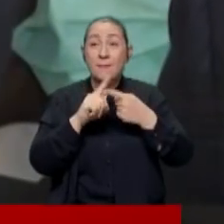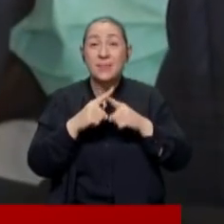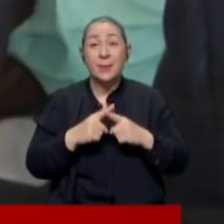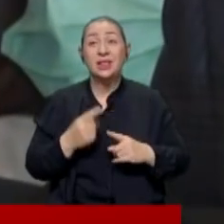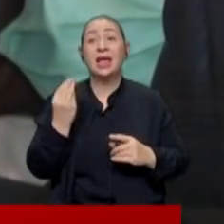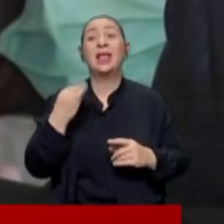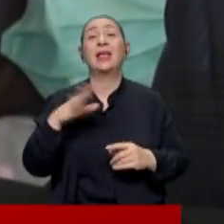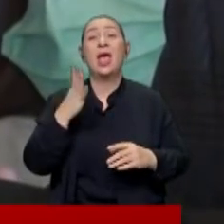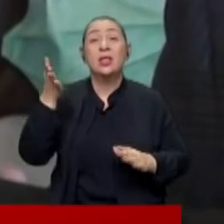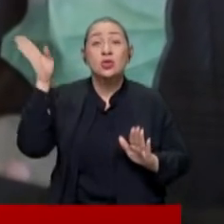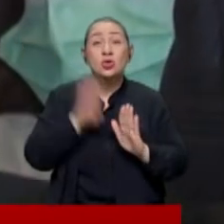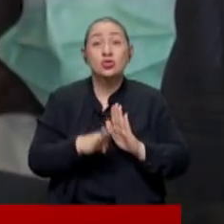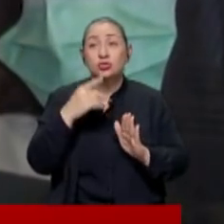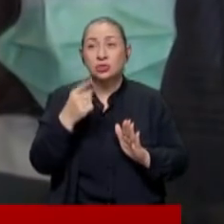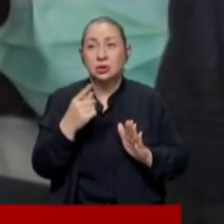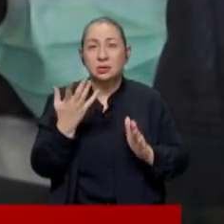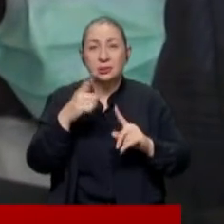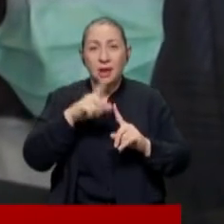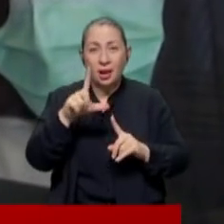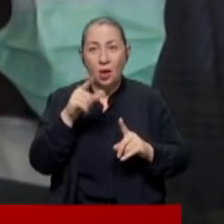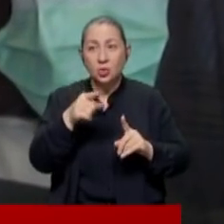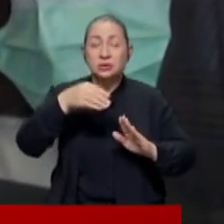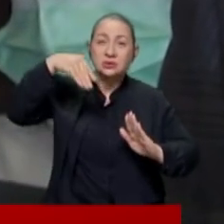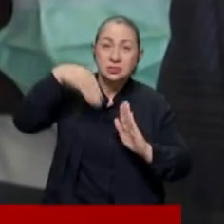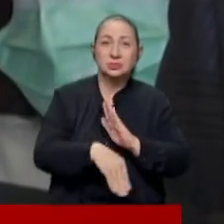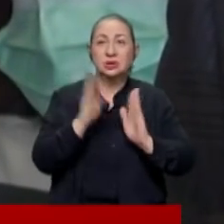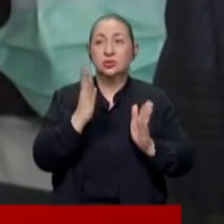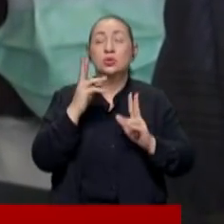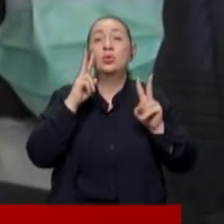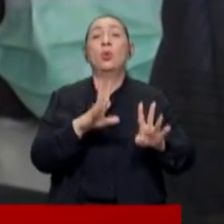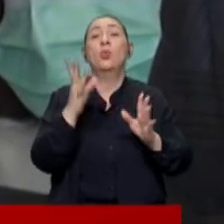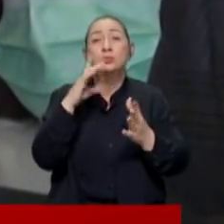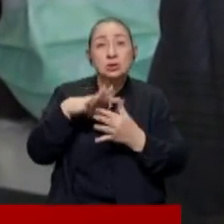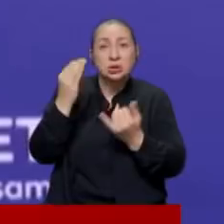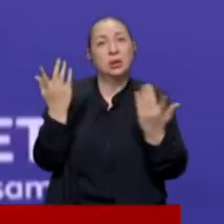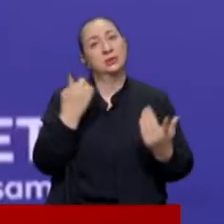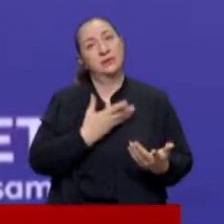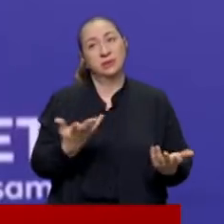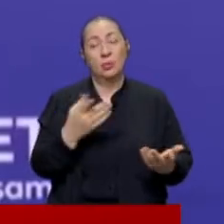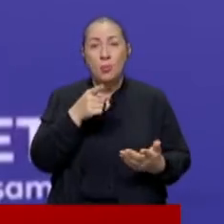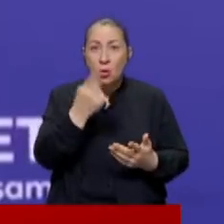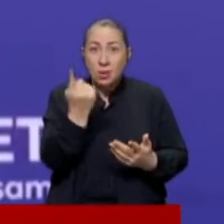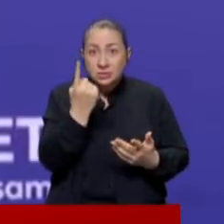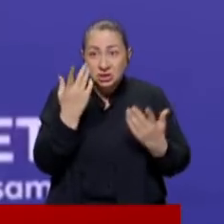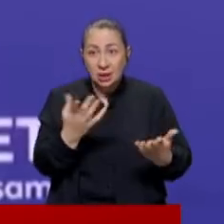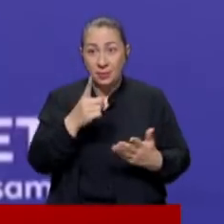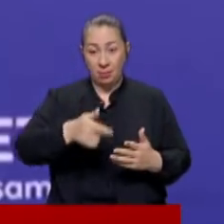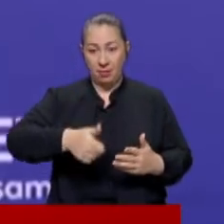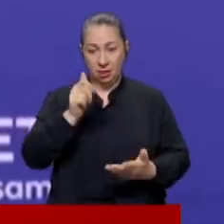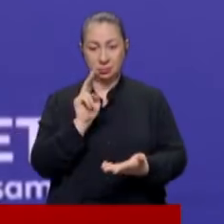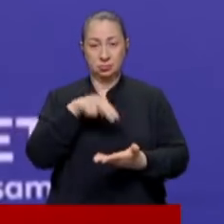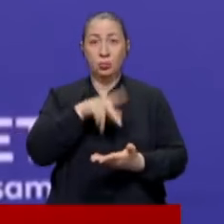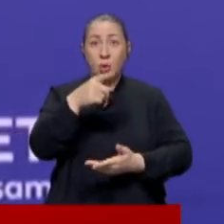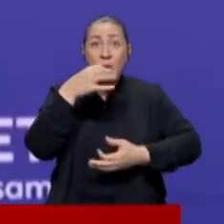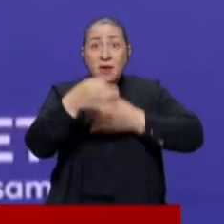galiba iyi değil. En düşük seviyede diyor. Ya hele o seviyenin de altına inecek. Görmüyor mu bu kişi Allah aşkına ya? Böyle bir durumda bir bakanın çıkıp